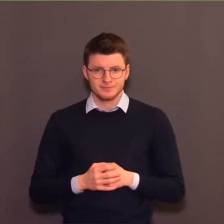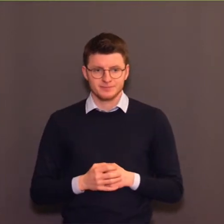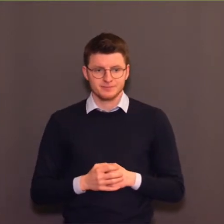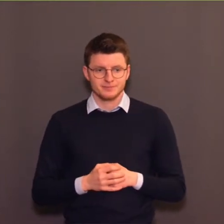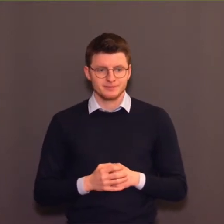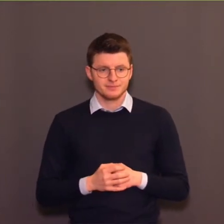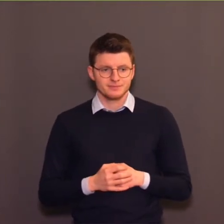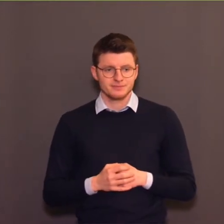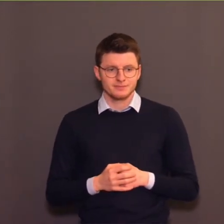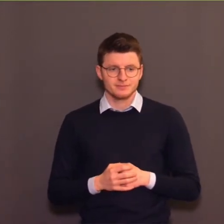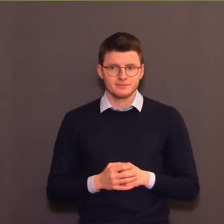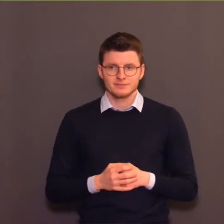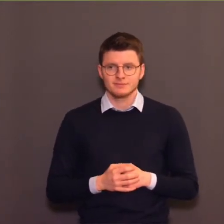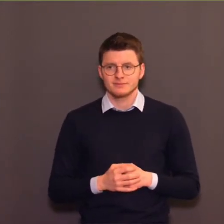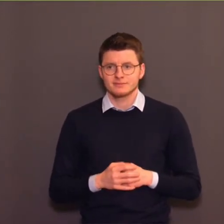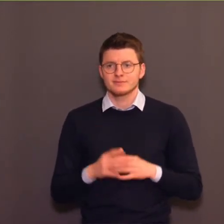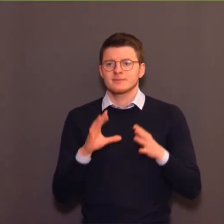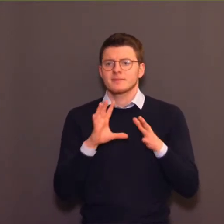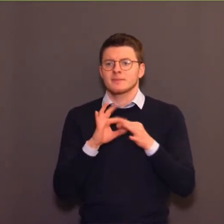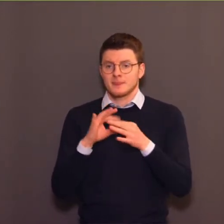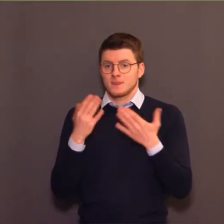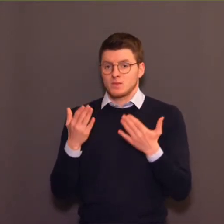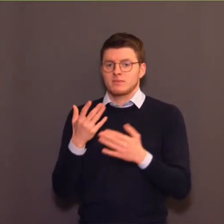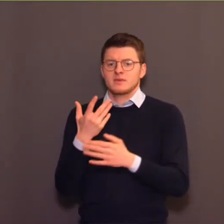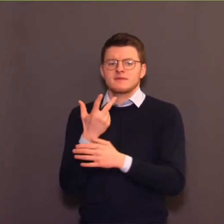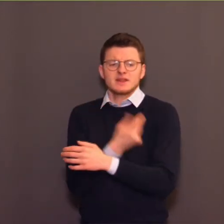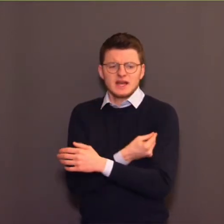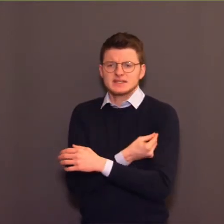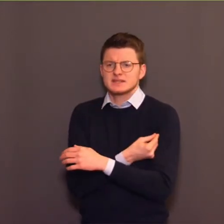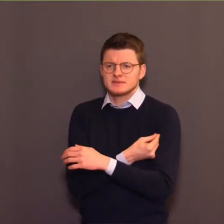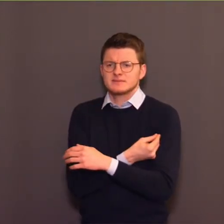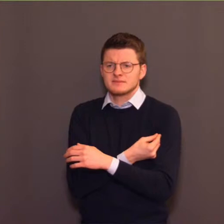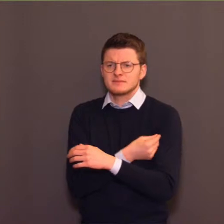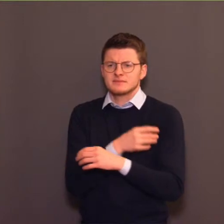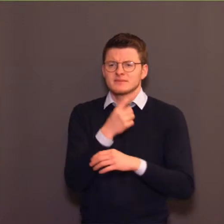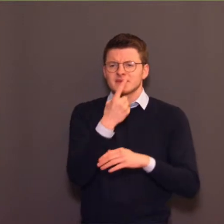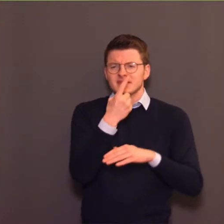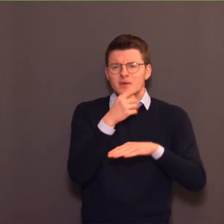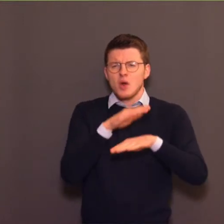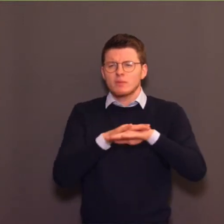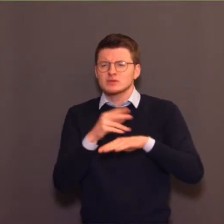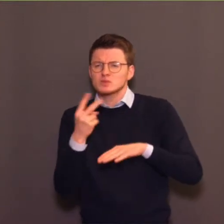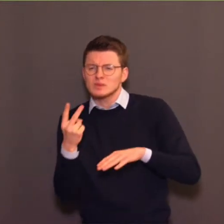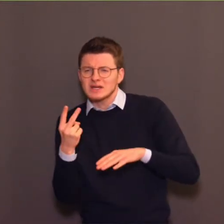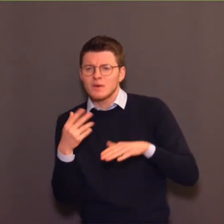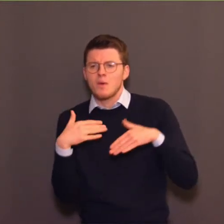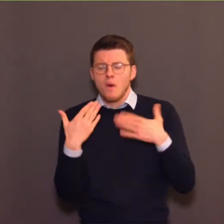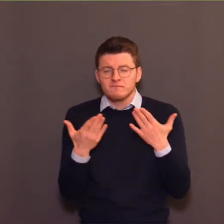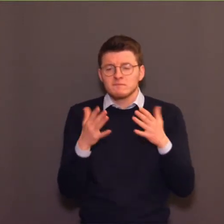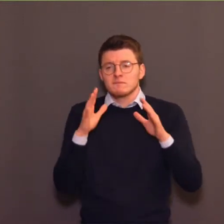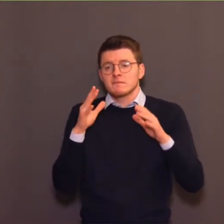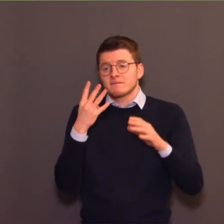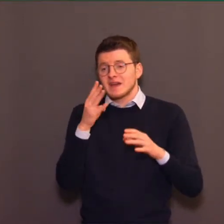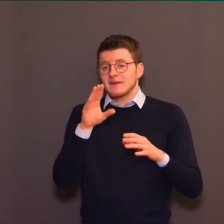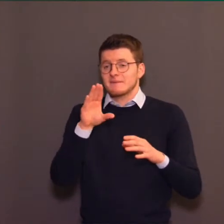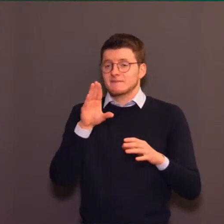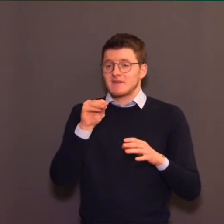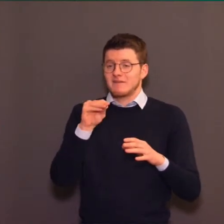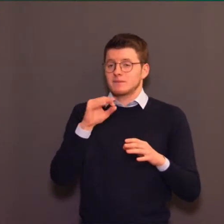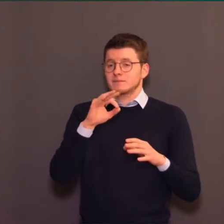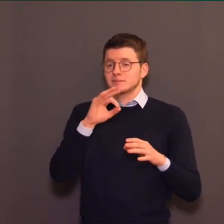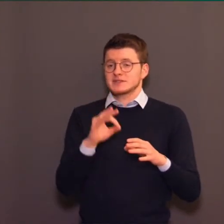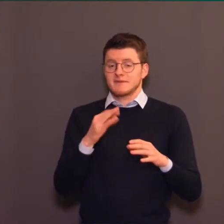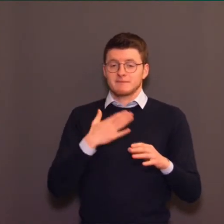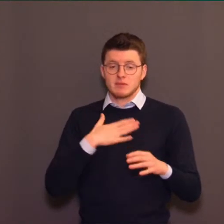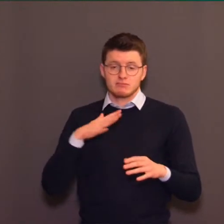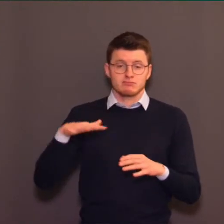Betreft de vaccinaties, iets meer dan 1 op 2, of 54% van de 85-plussers kreeg